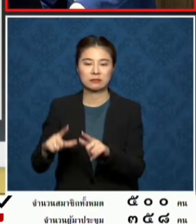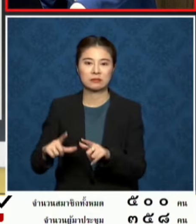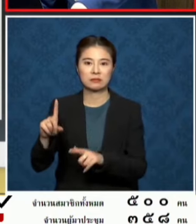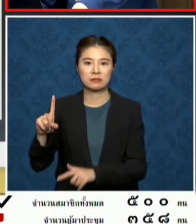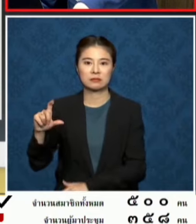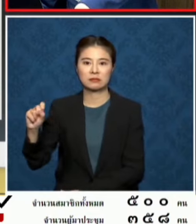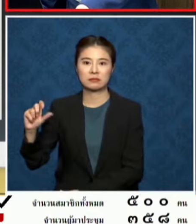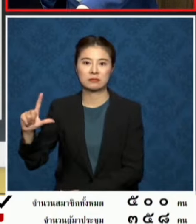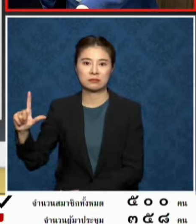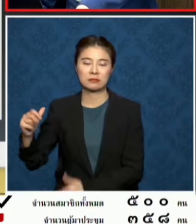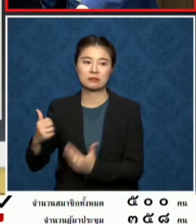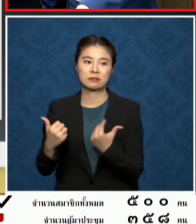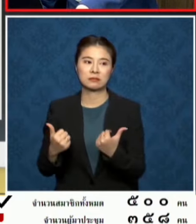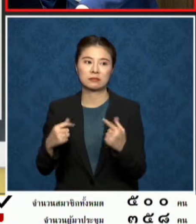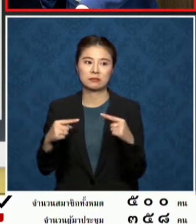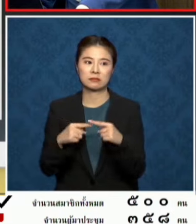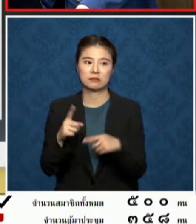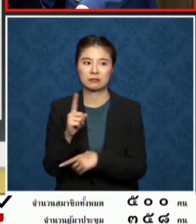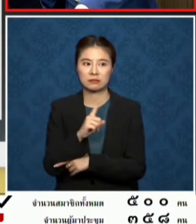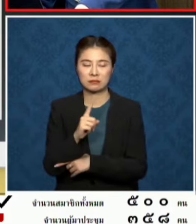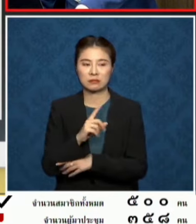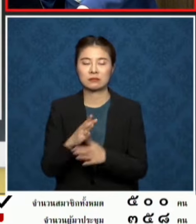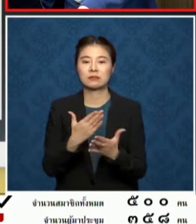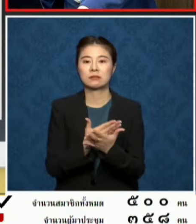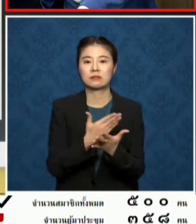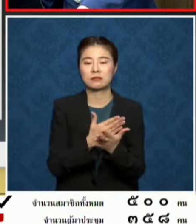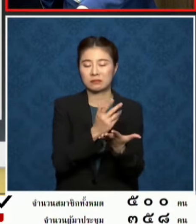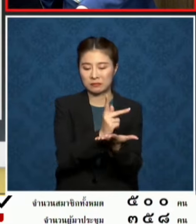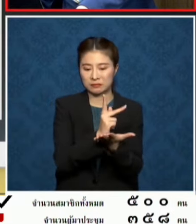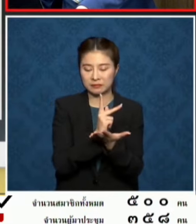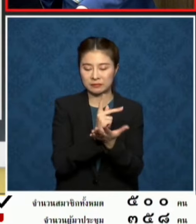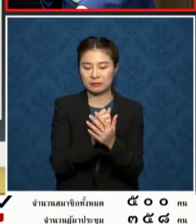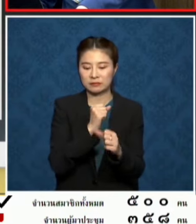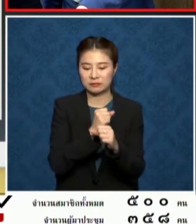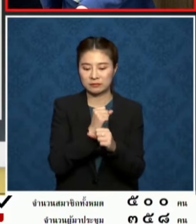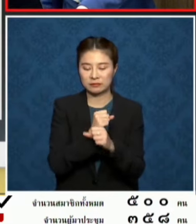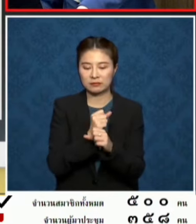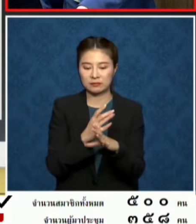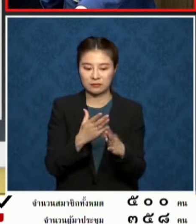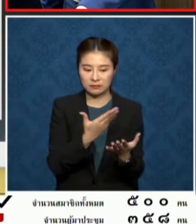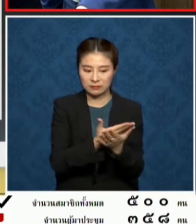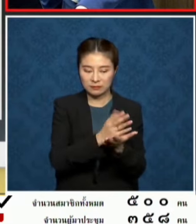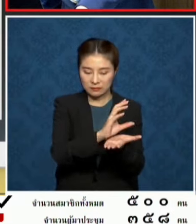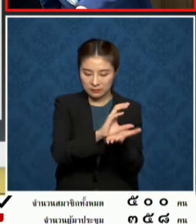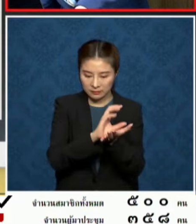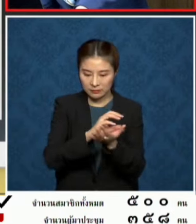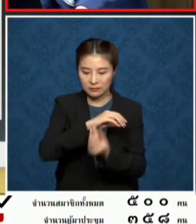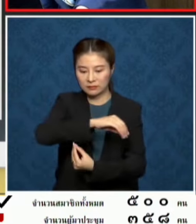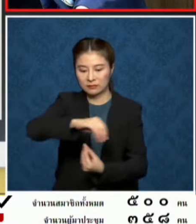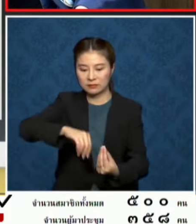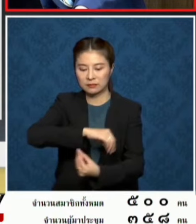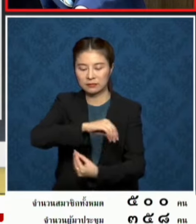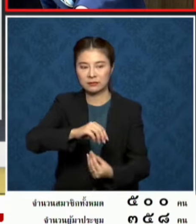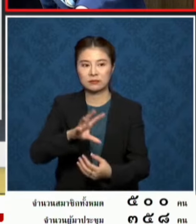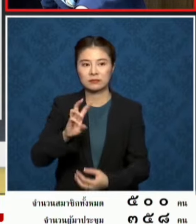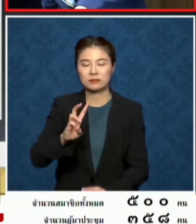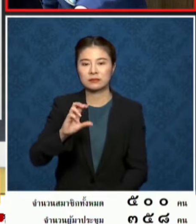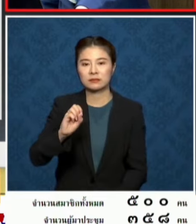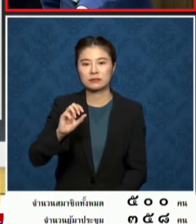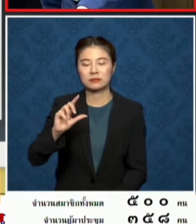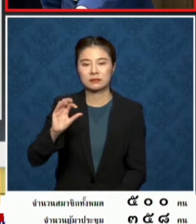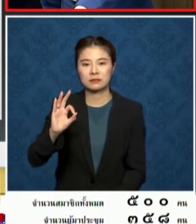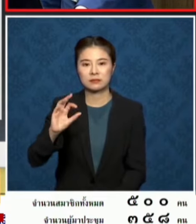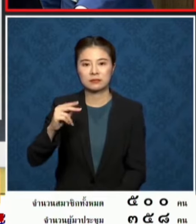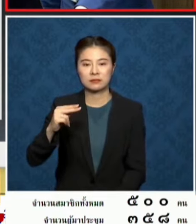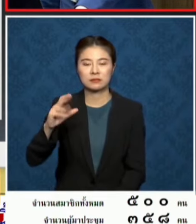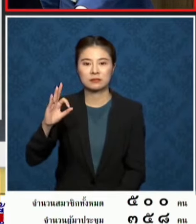าก็คือว่าณวันนี้เนี่ยเรามีการกู้เงินเพื่อชดเชยการขาดดุลไปแล้วตั้งไว้นะคะ 693,000 ล้านบา